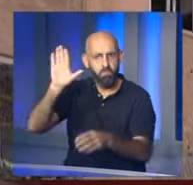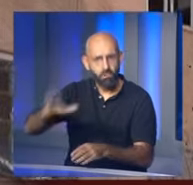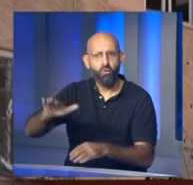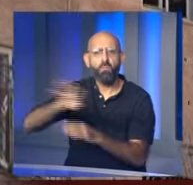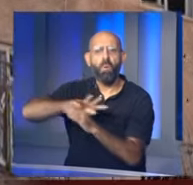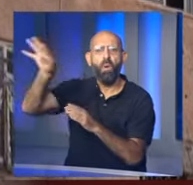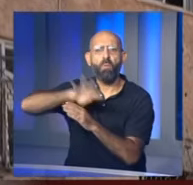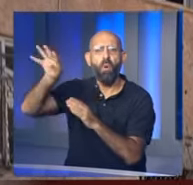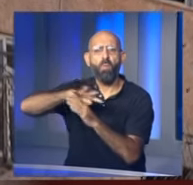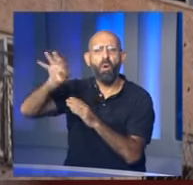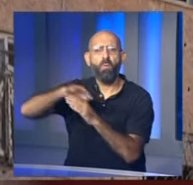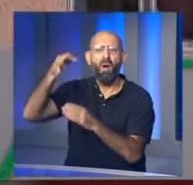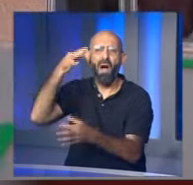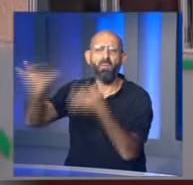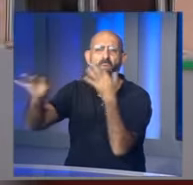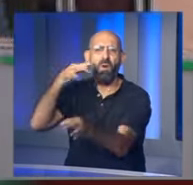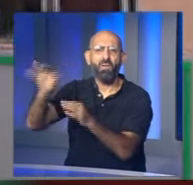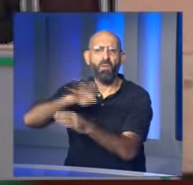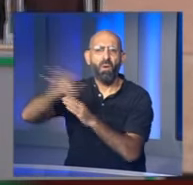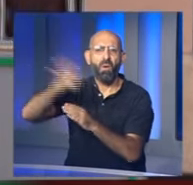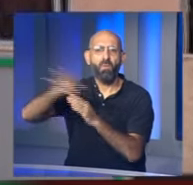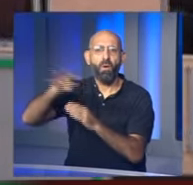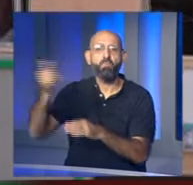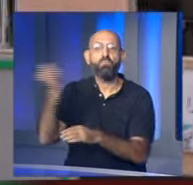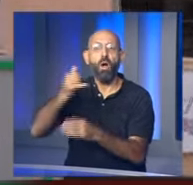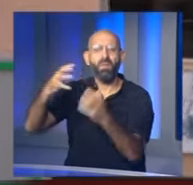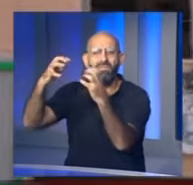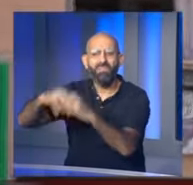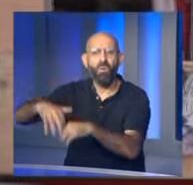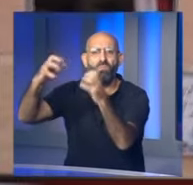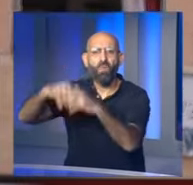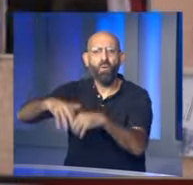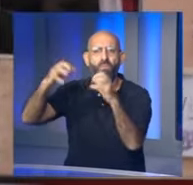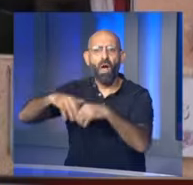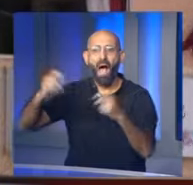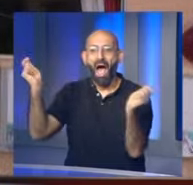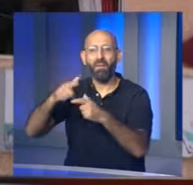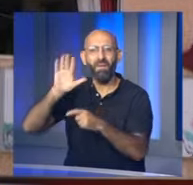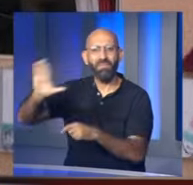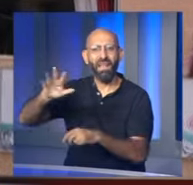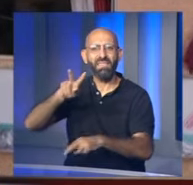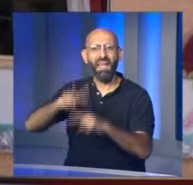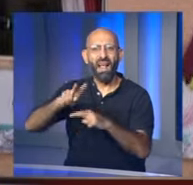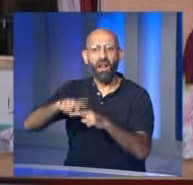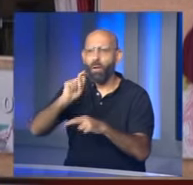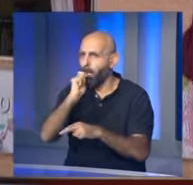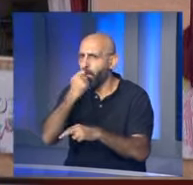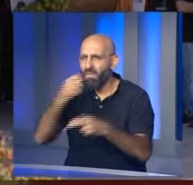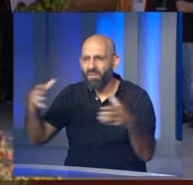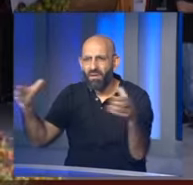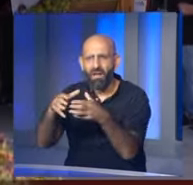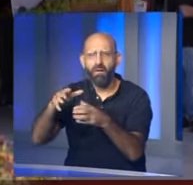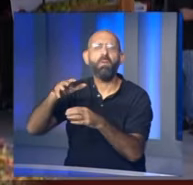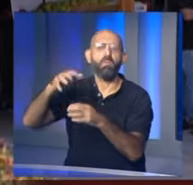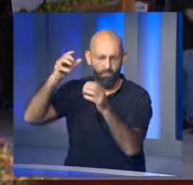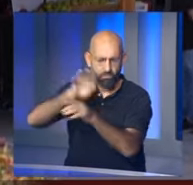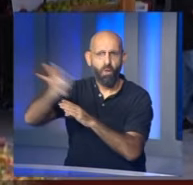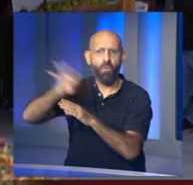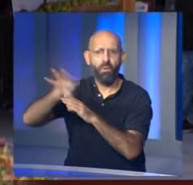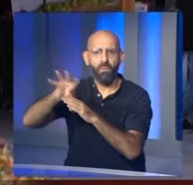الجنبه غرب بوابه المناره بصلي صاروخيه اضافه الى ضرب تموضع عسكري حربي